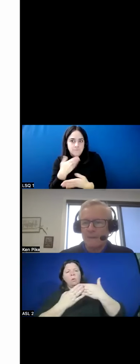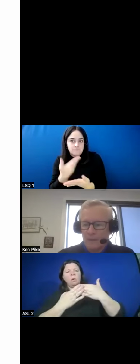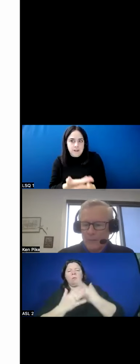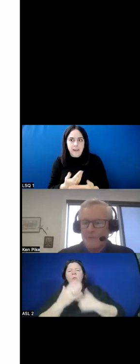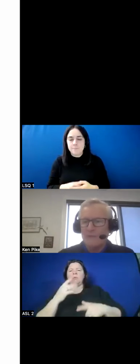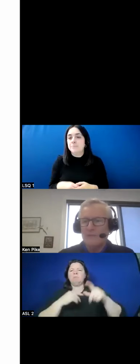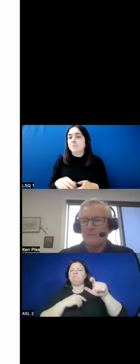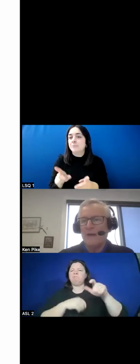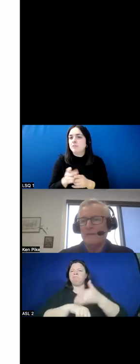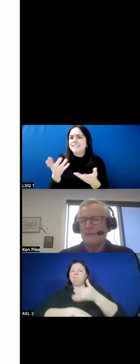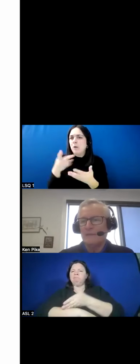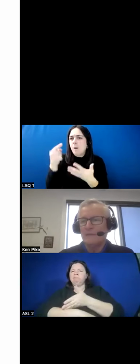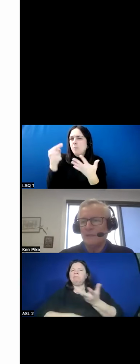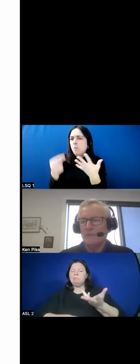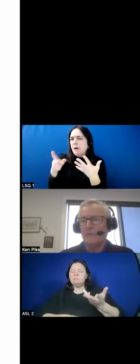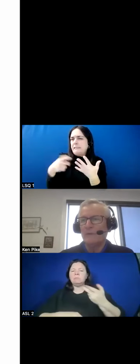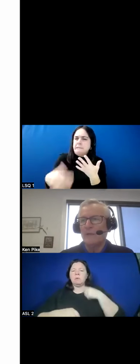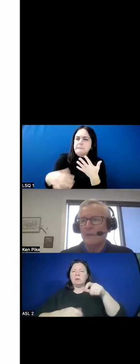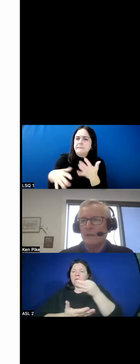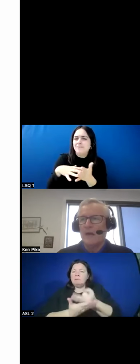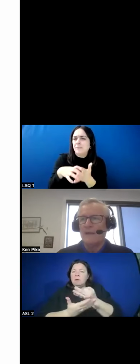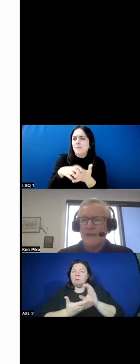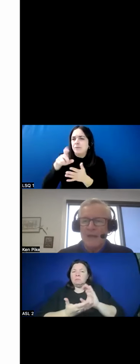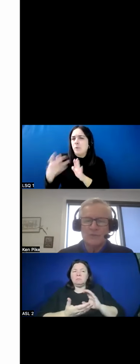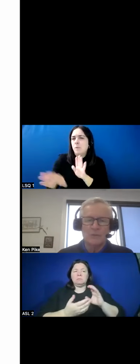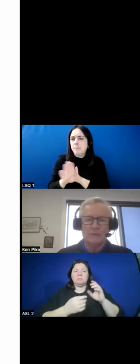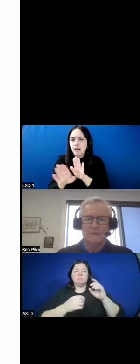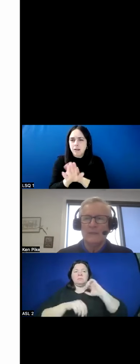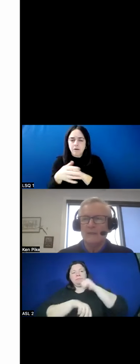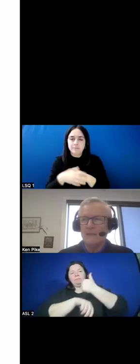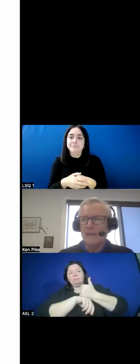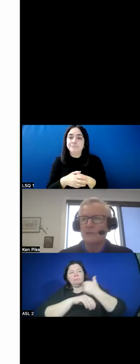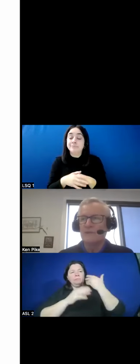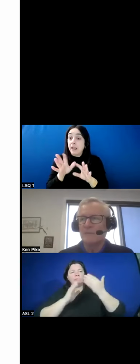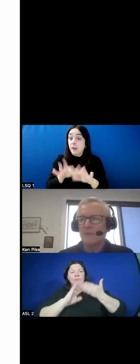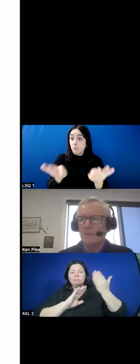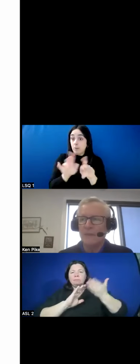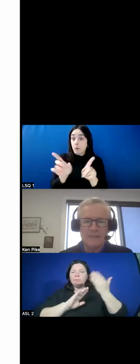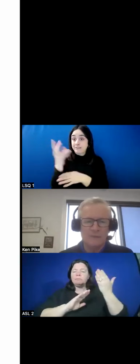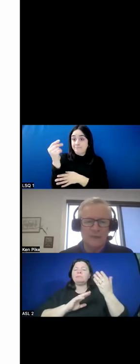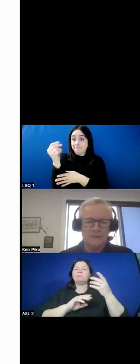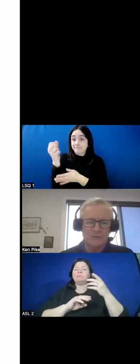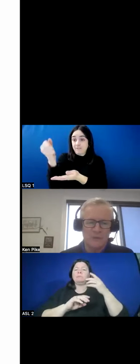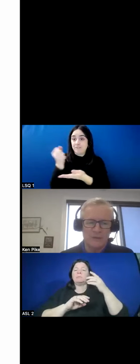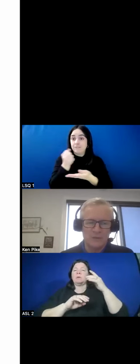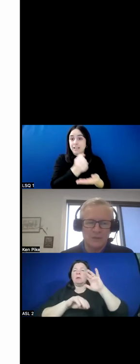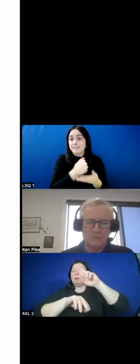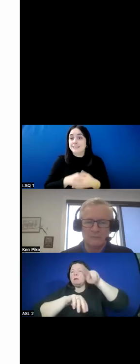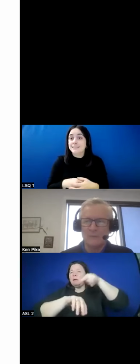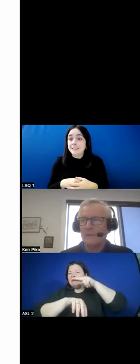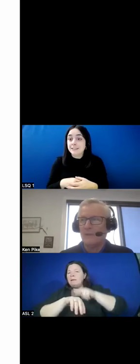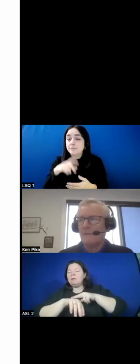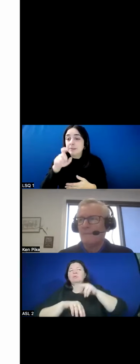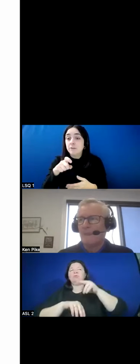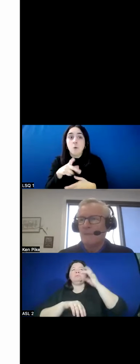être amélioré. On doit aussi financer et mettre en œuvre une stratégie nationale de